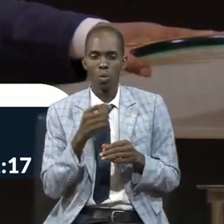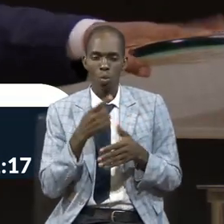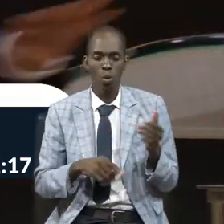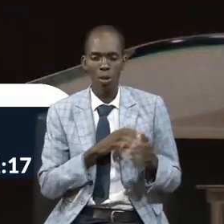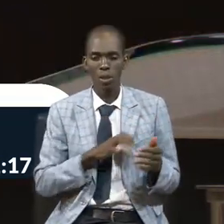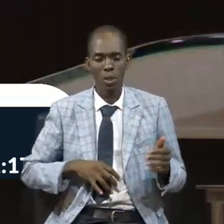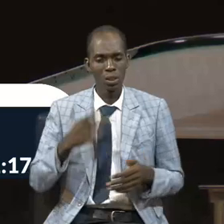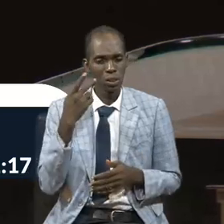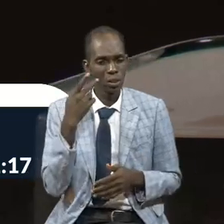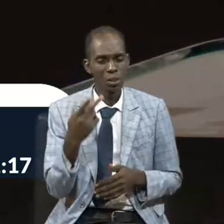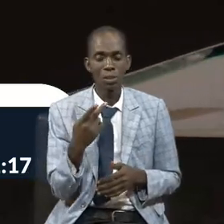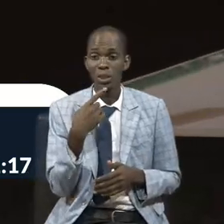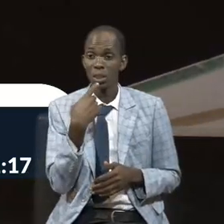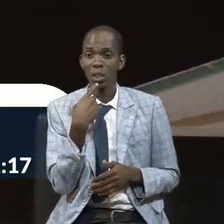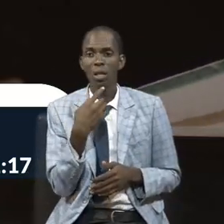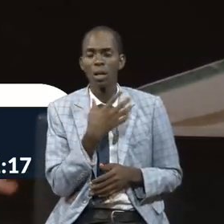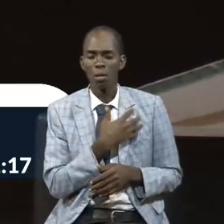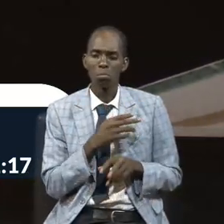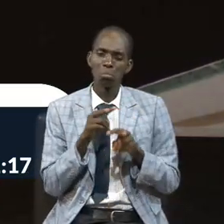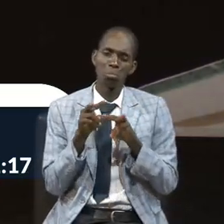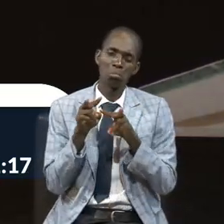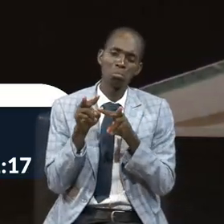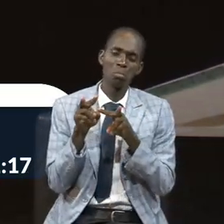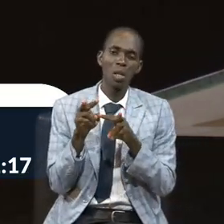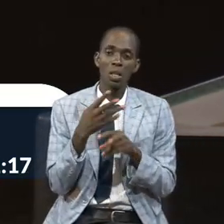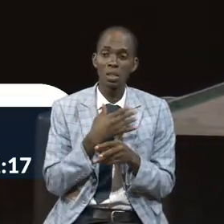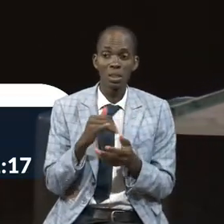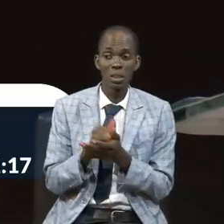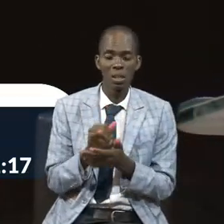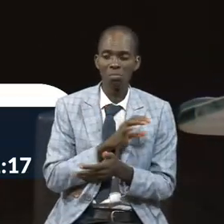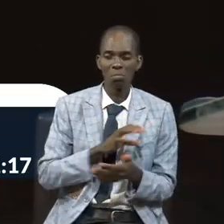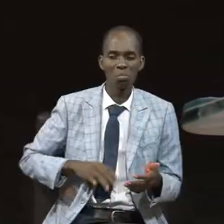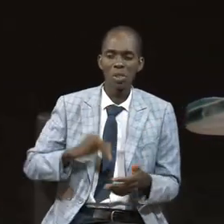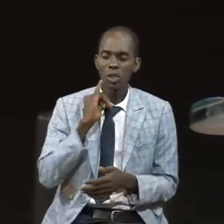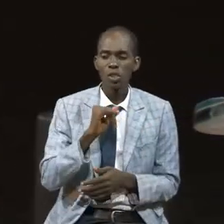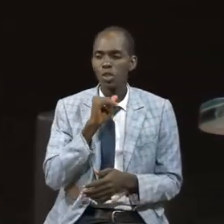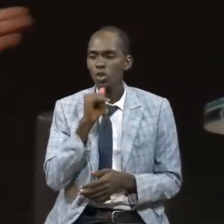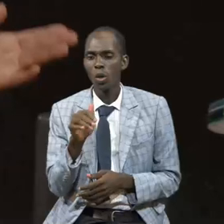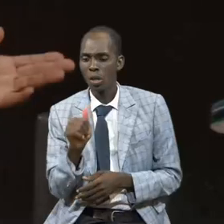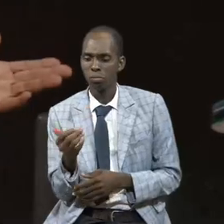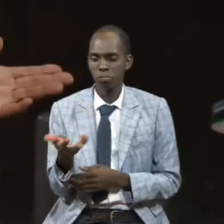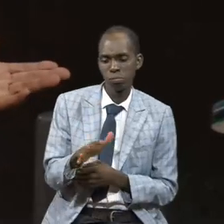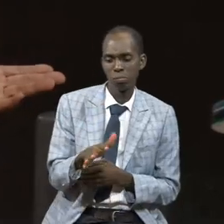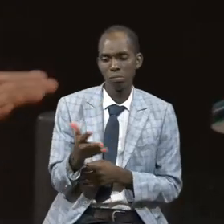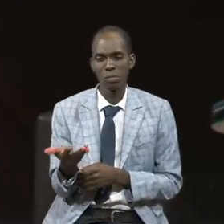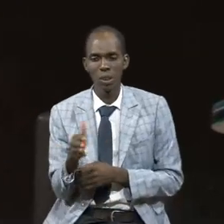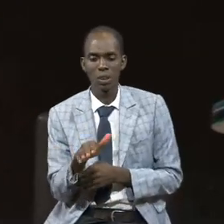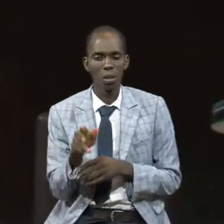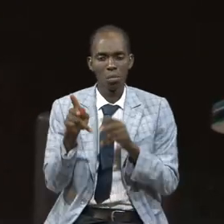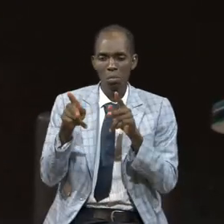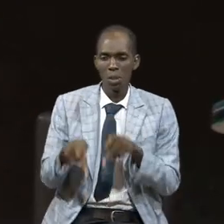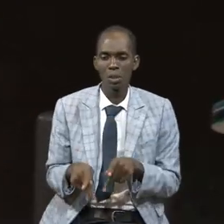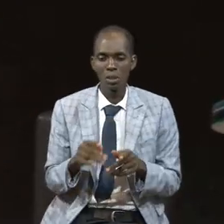et ils ont vu sa personnalité. Il n'est pas une personne, un caméléon ici et